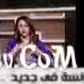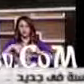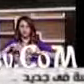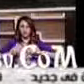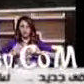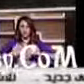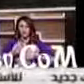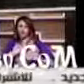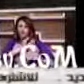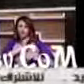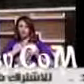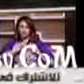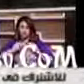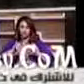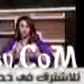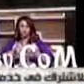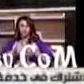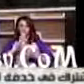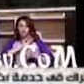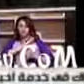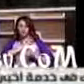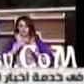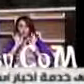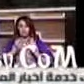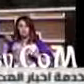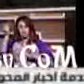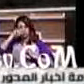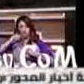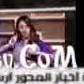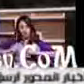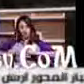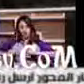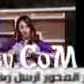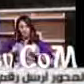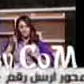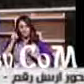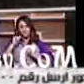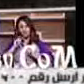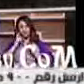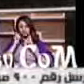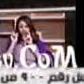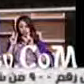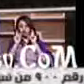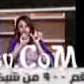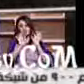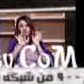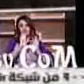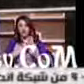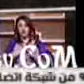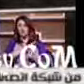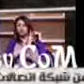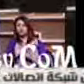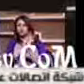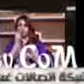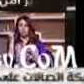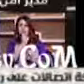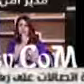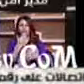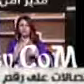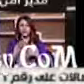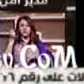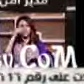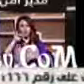مؤكده القوات المسلحه القوات المسلحه ه تؤمن غدا الجلسه نعم نعم تامين كامل وفي محيط زي ما قال حضرتك